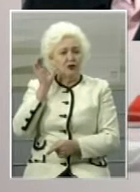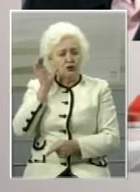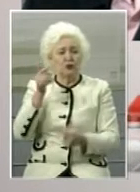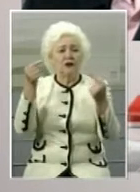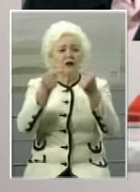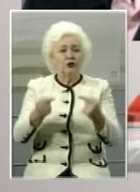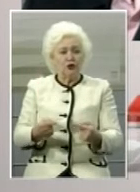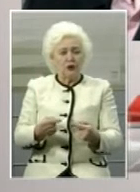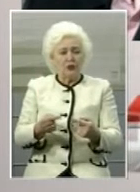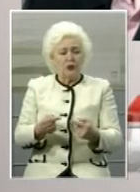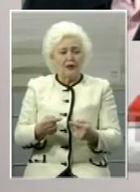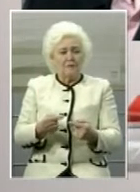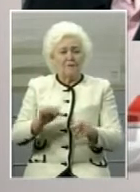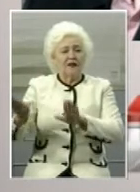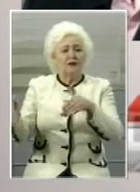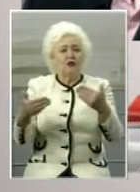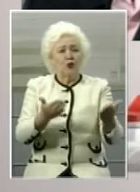чітко з подачі